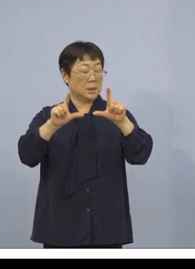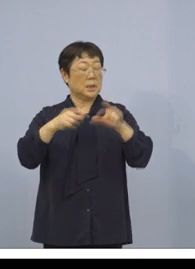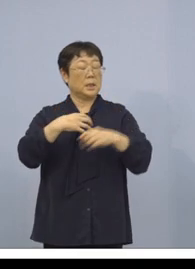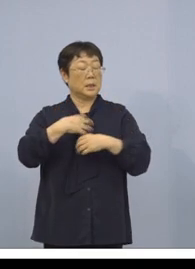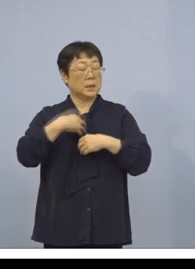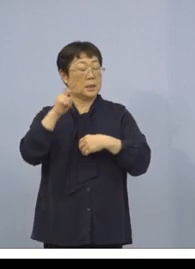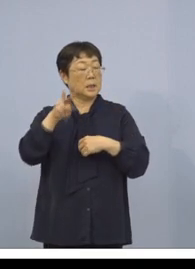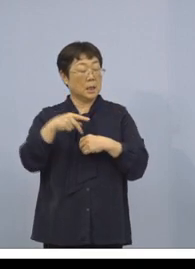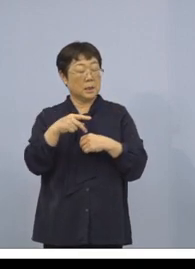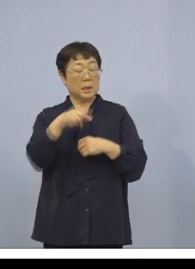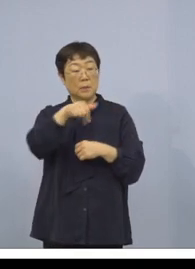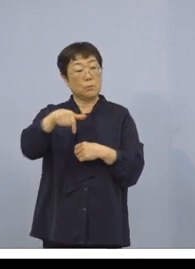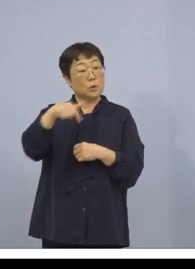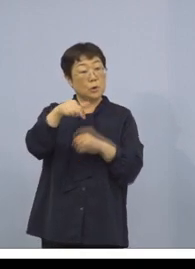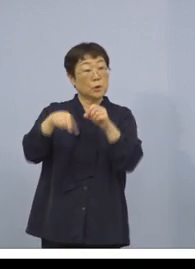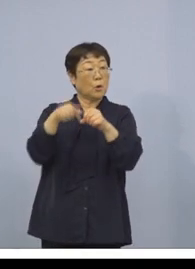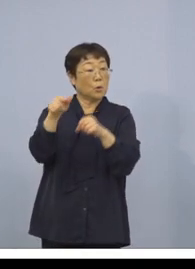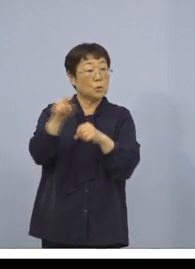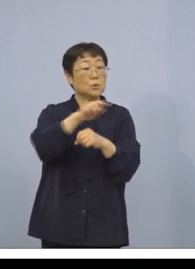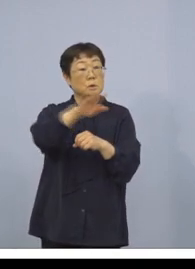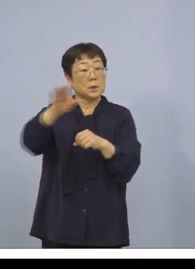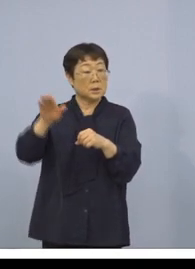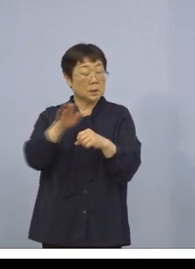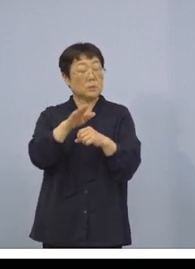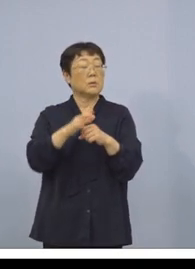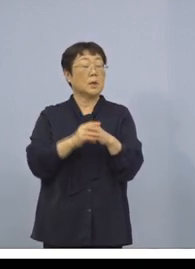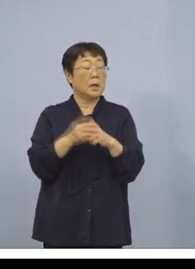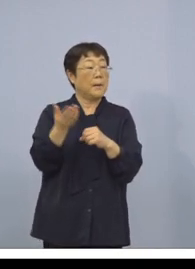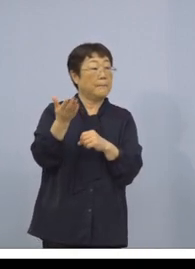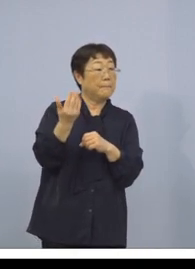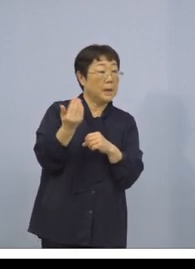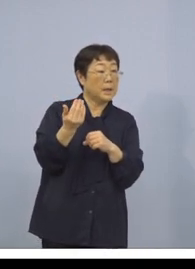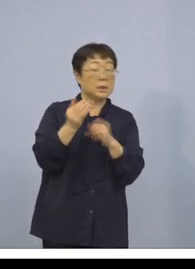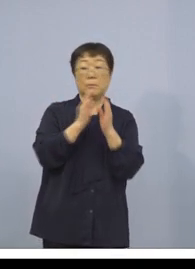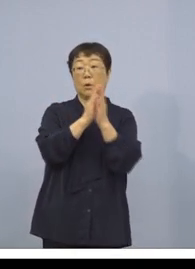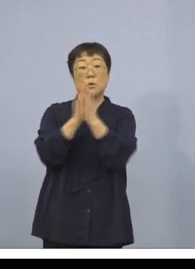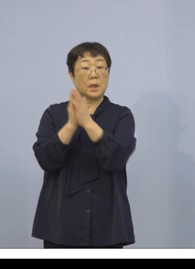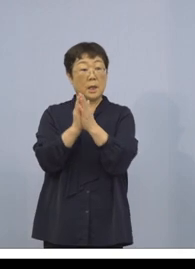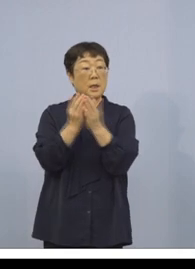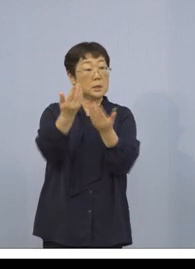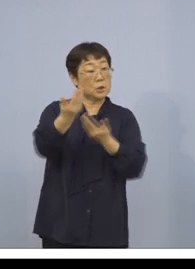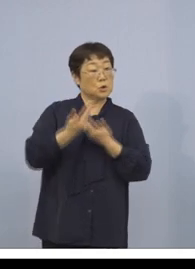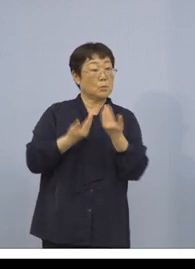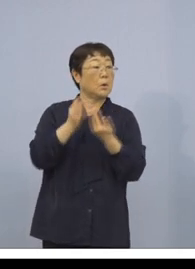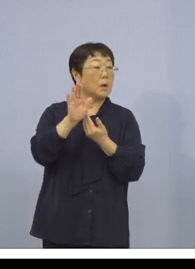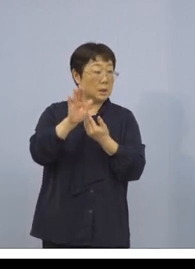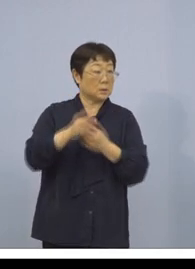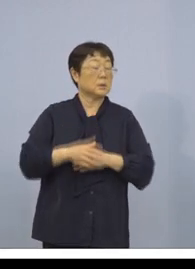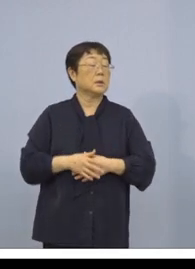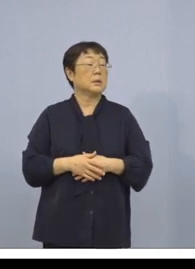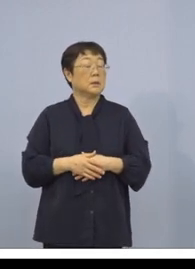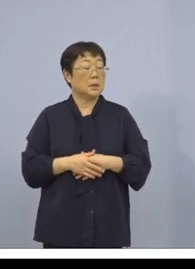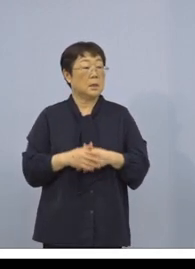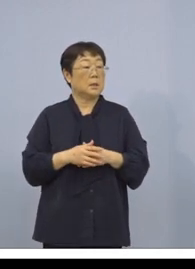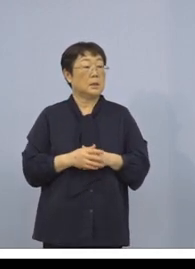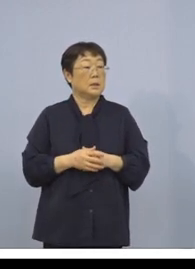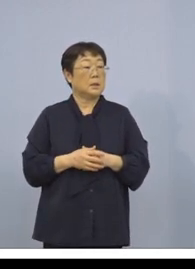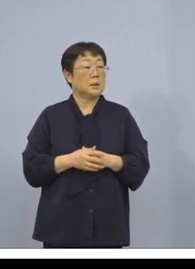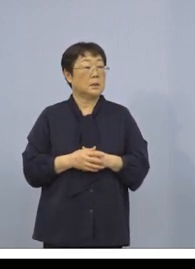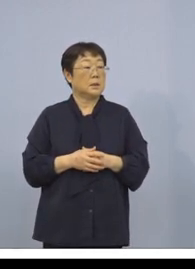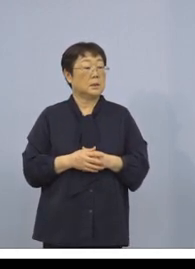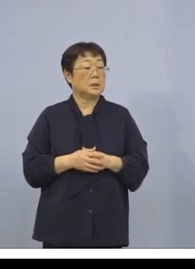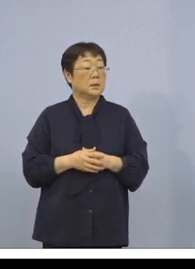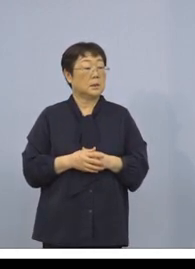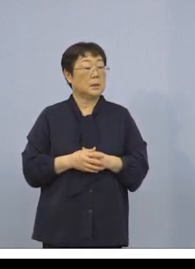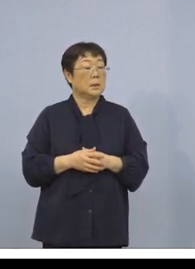局等が、前にも皆様にもお願いしてご質問もいただきましたけれども、県公式 LINE